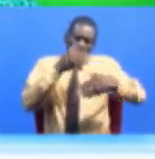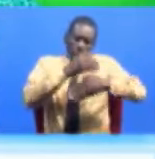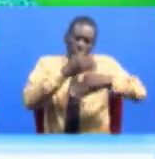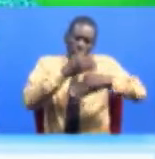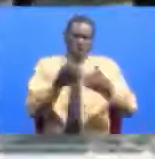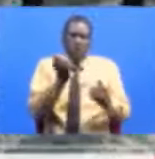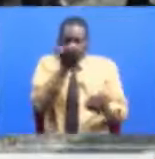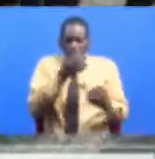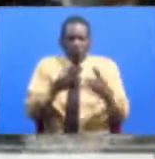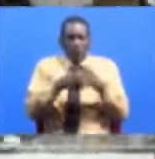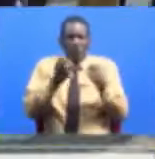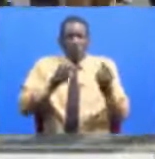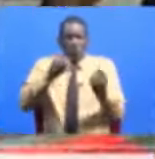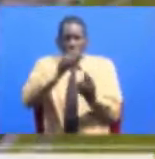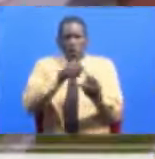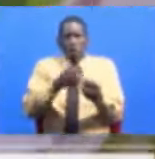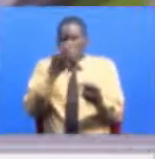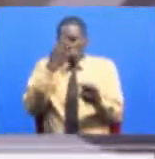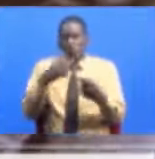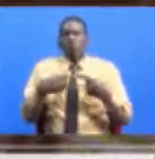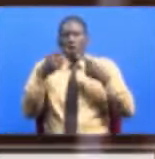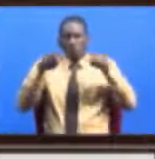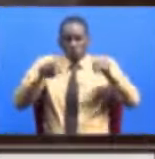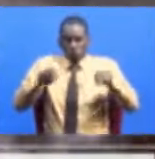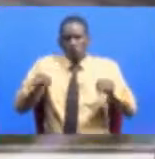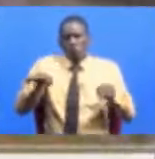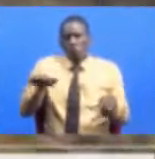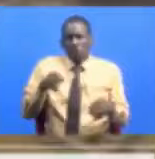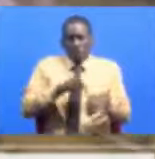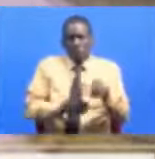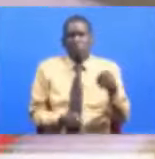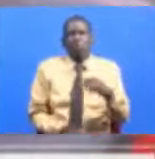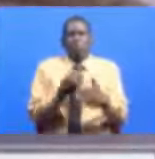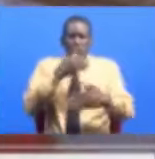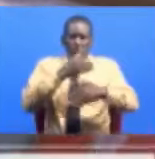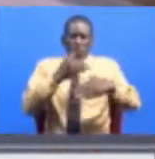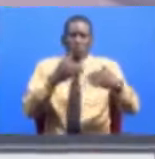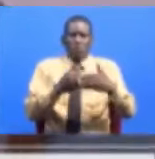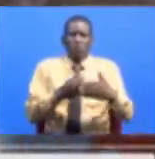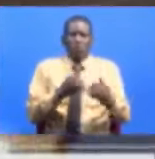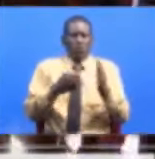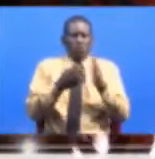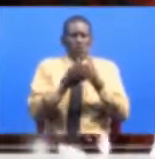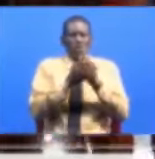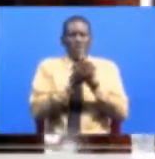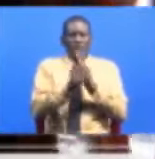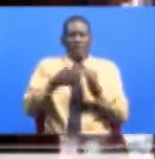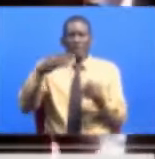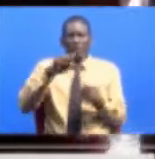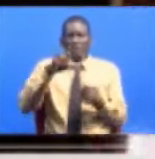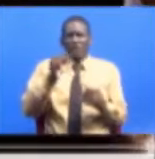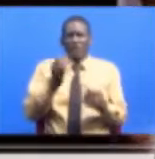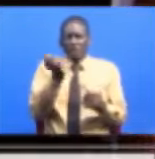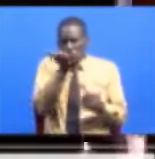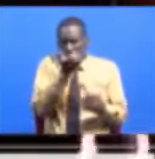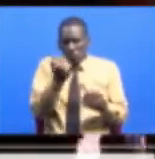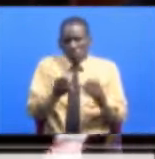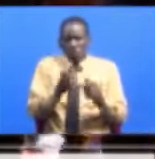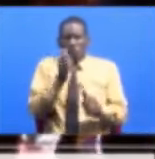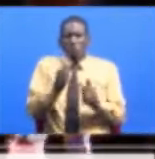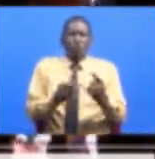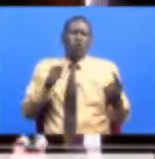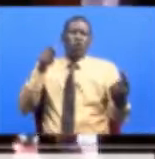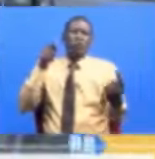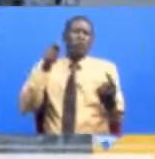Gani Ruto alitangaza hayo Leo asubuhi katika uzinduzi wa ujenzi wa uwanja wa talanta Hela ambao unalenga ama unalengwa